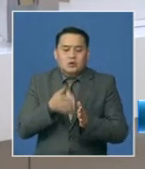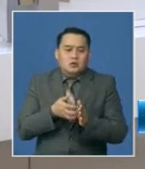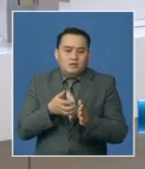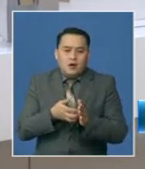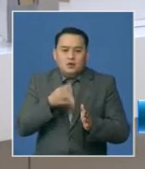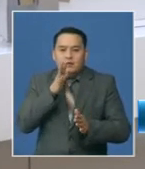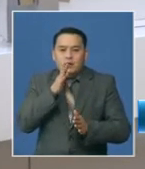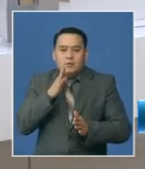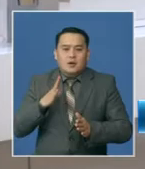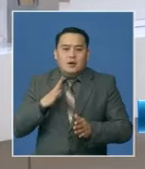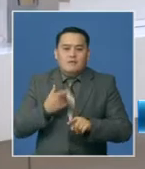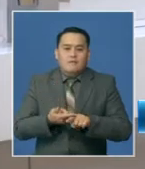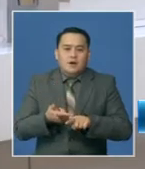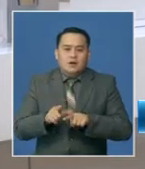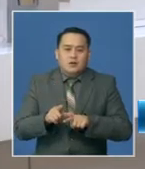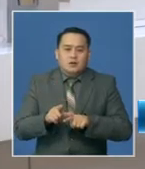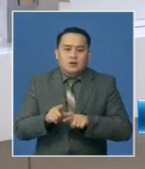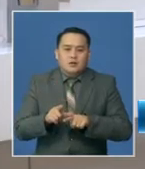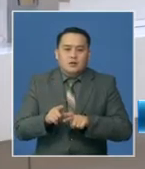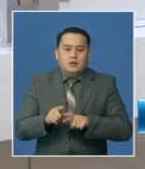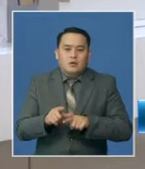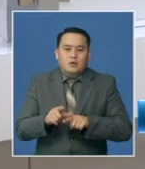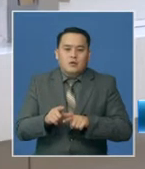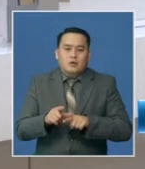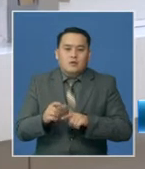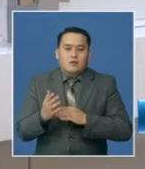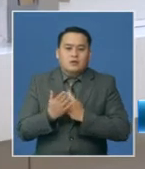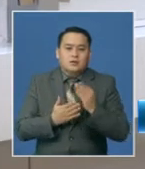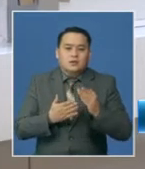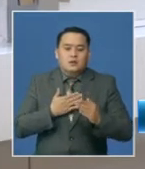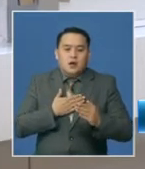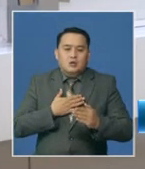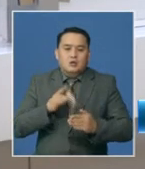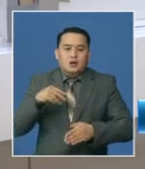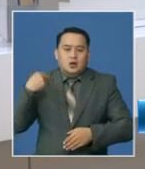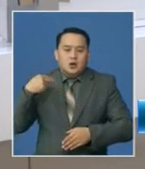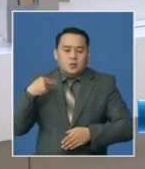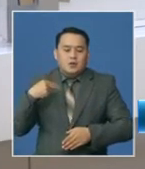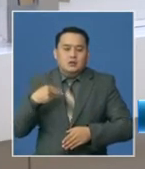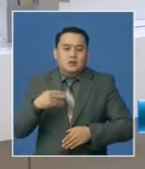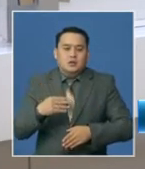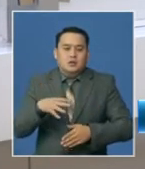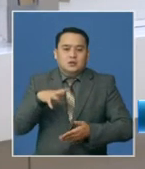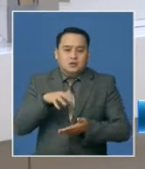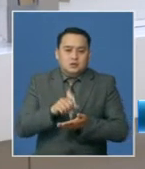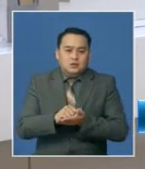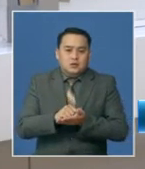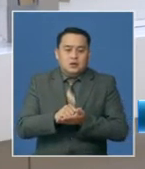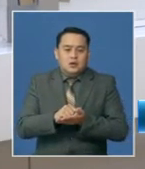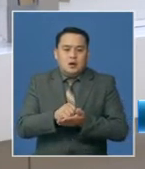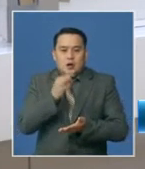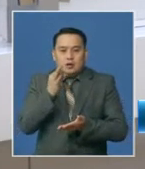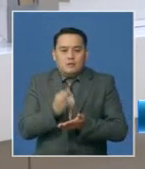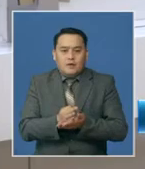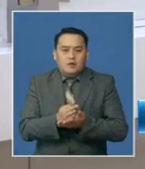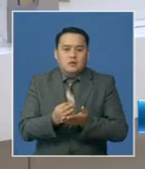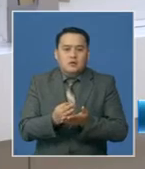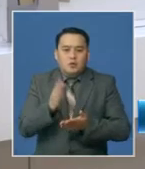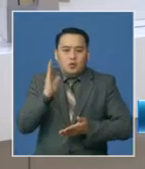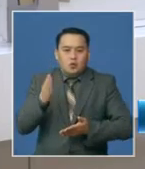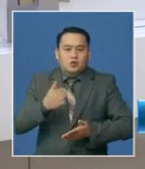была завоевана народом и через борьбу, и через определенные